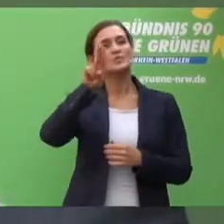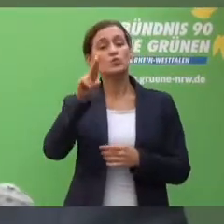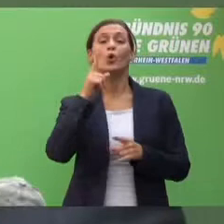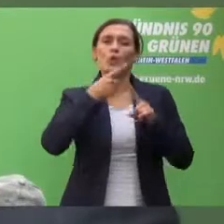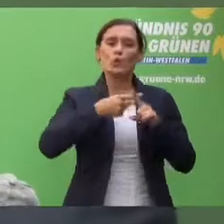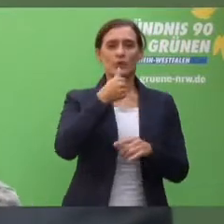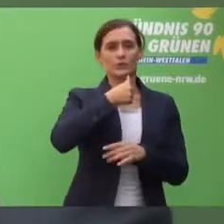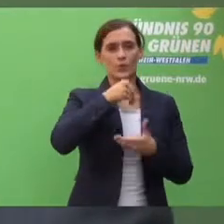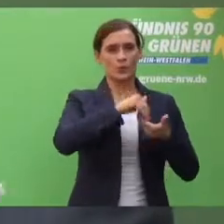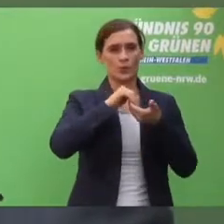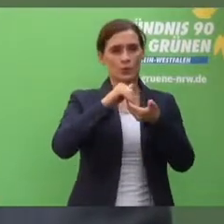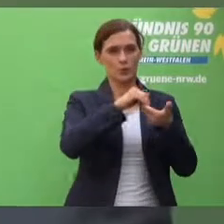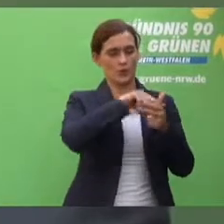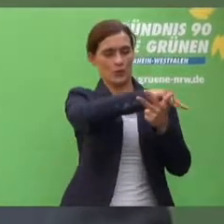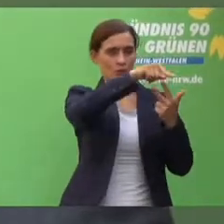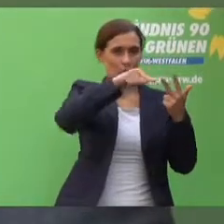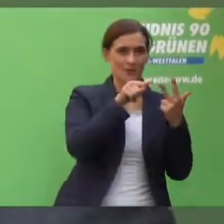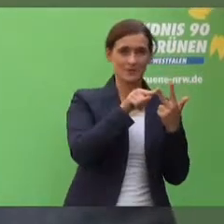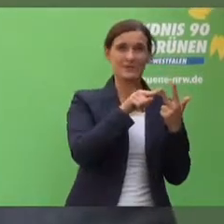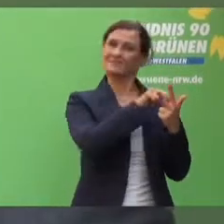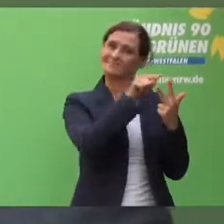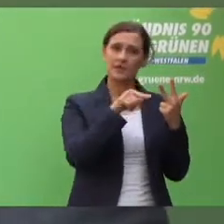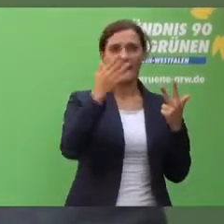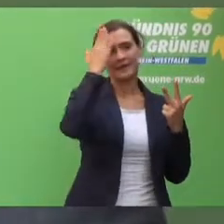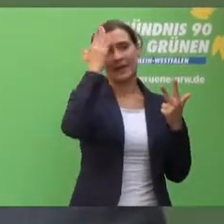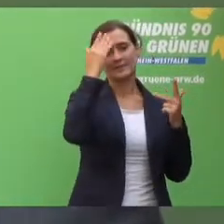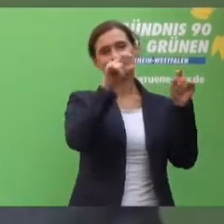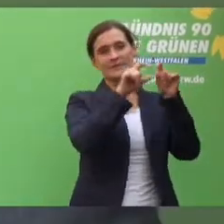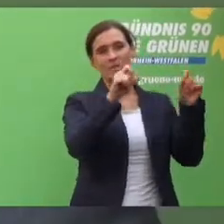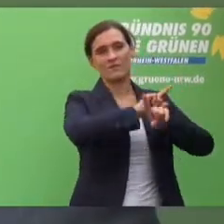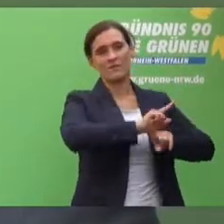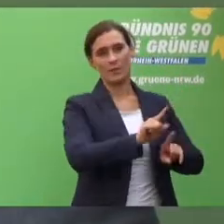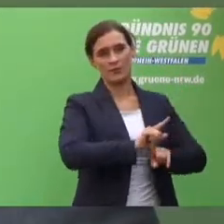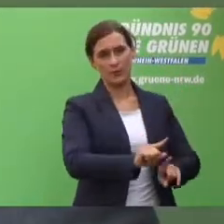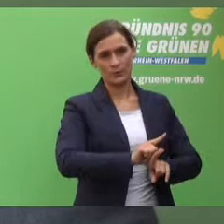Union mit Verboten prima auskennen.